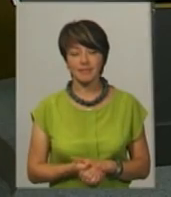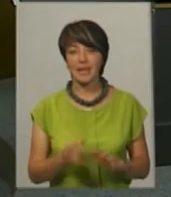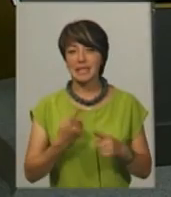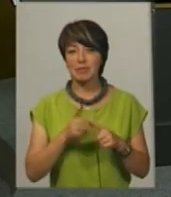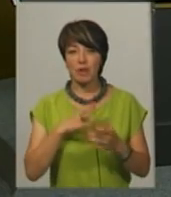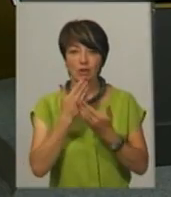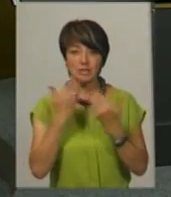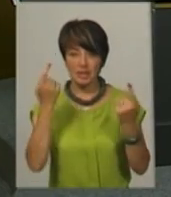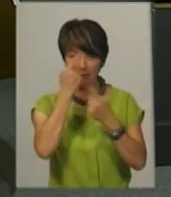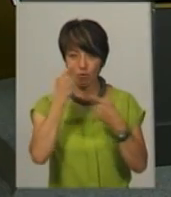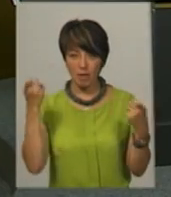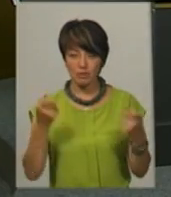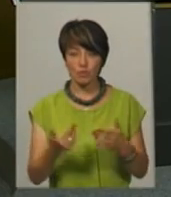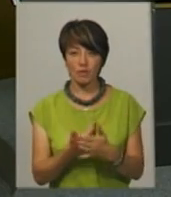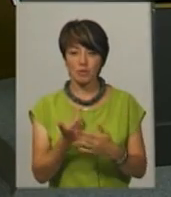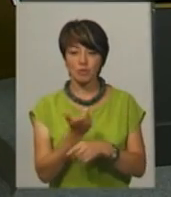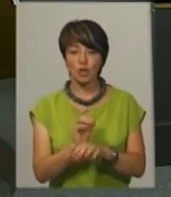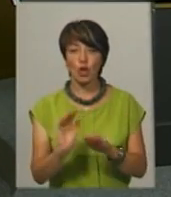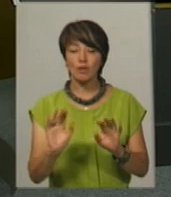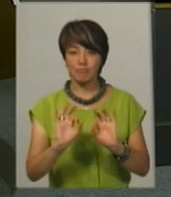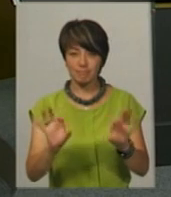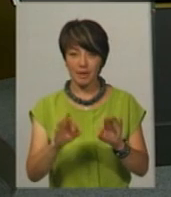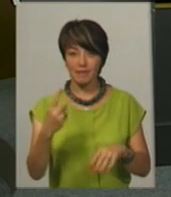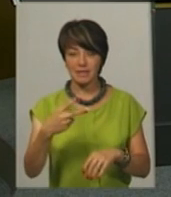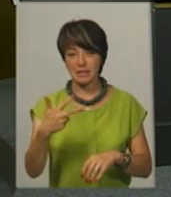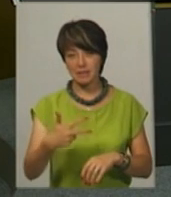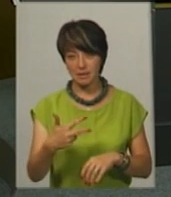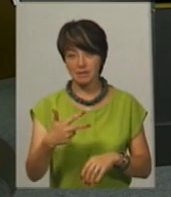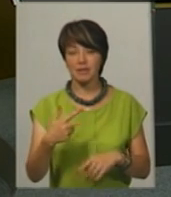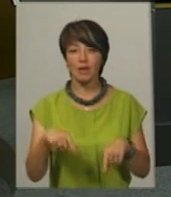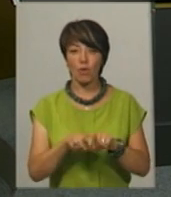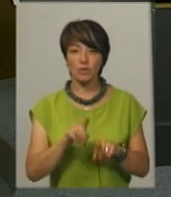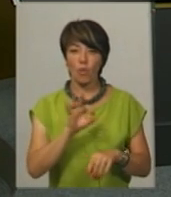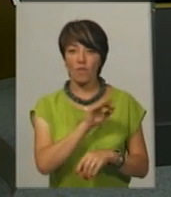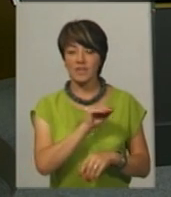Це була остання інформація цього випуску. Більше новин дивіться о 20:30, а